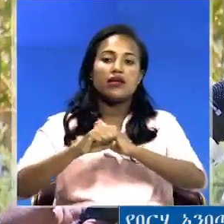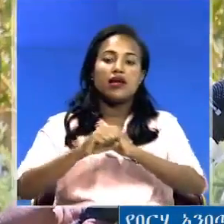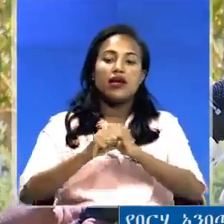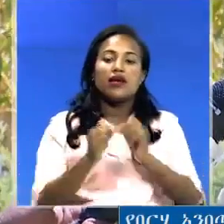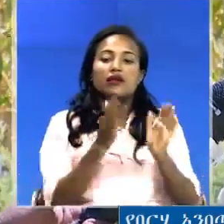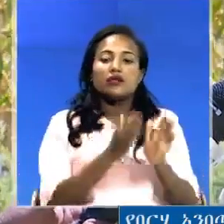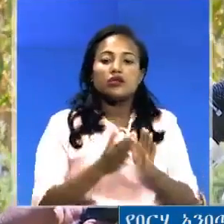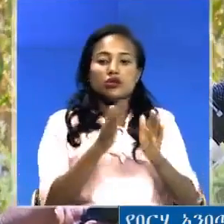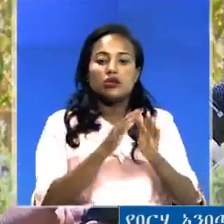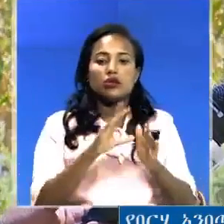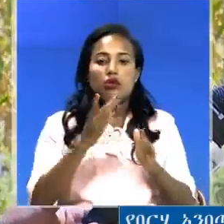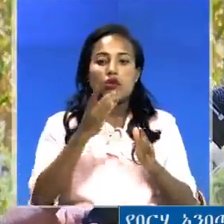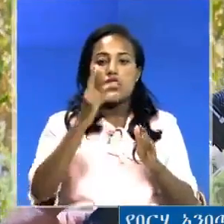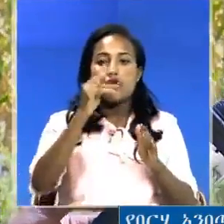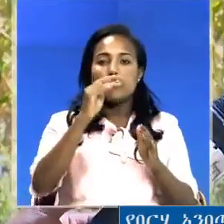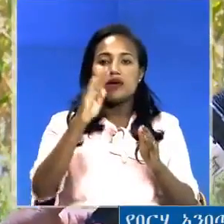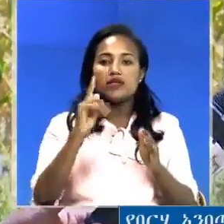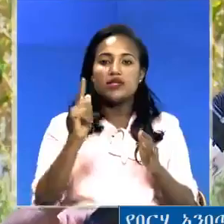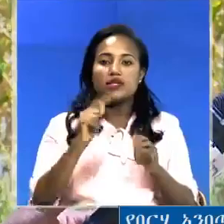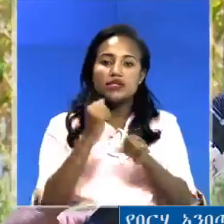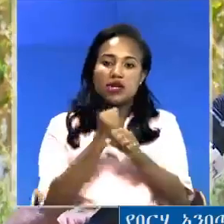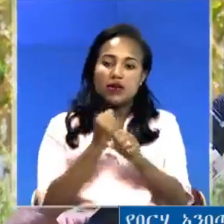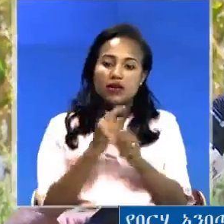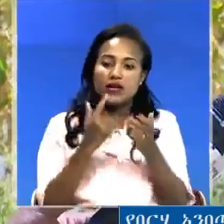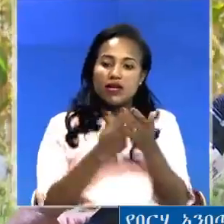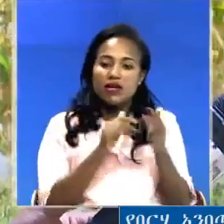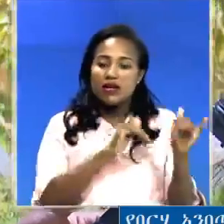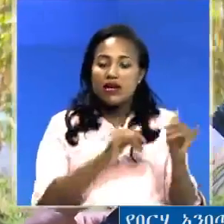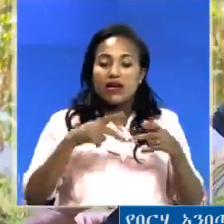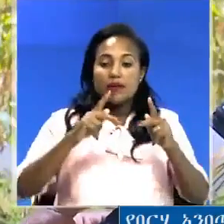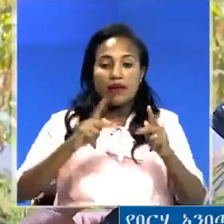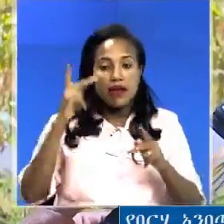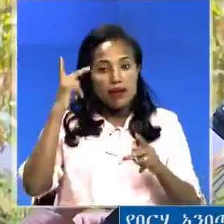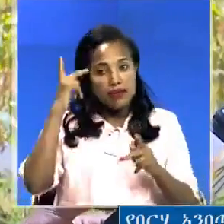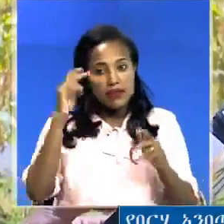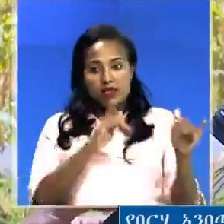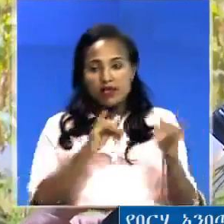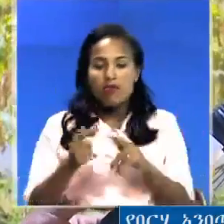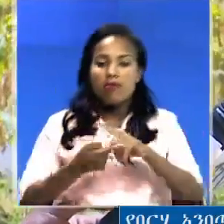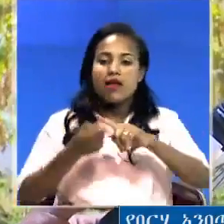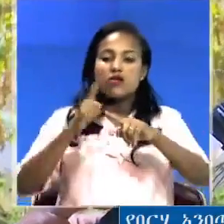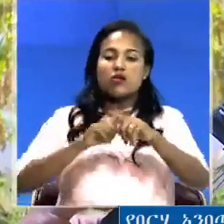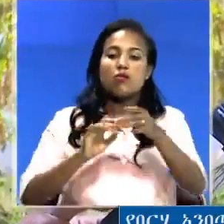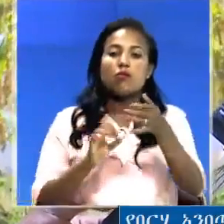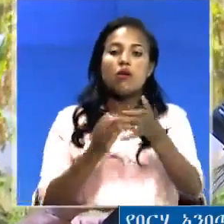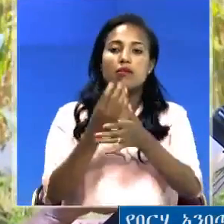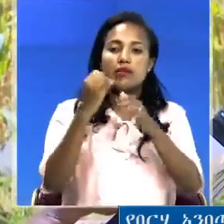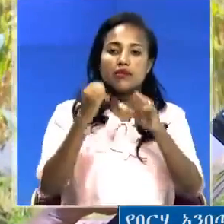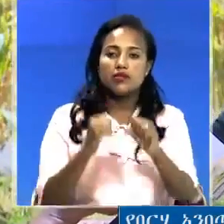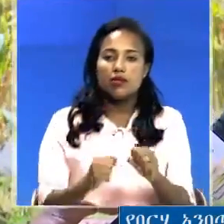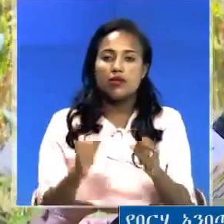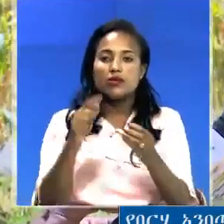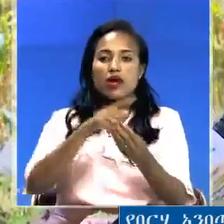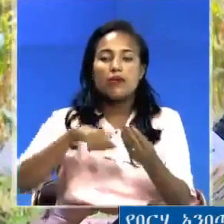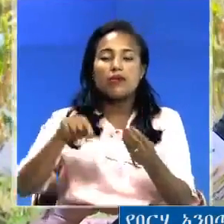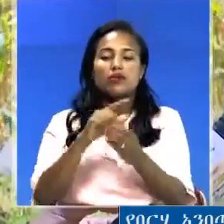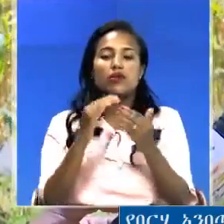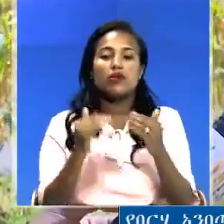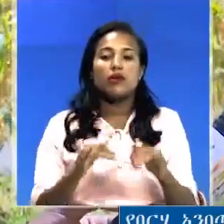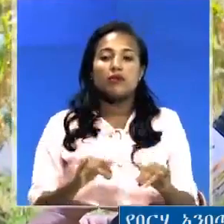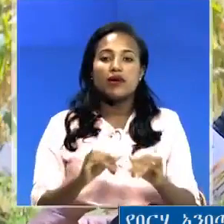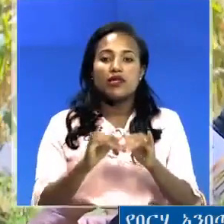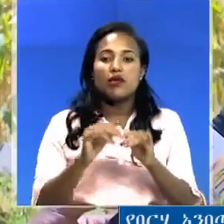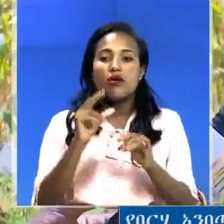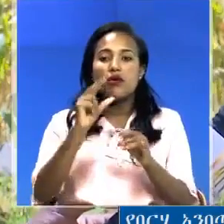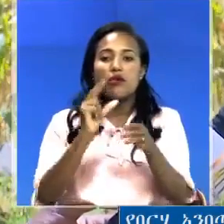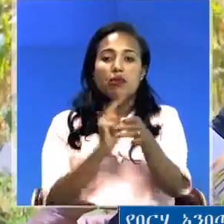ኮሚሽን እየሰራ ነው ያለው። እንደ ግብርና ሚኒስቴር ደግሞ መልሶ ማልማት በሚቻልባቸው አካባቢዎች አሁን በሚቀጥለው በልግም እንደዚሁም